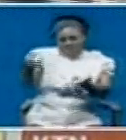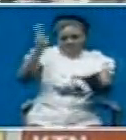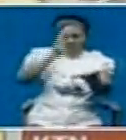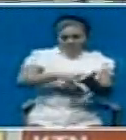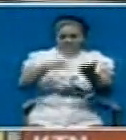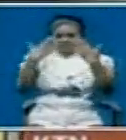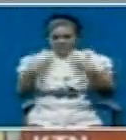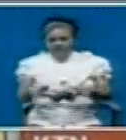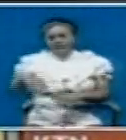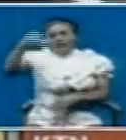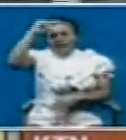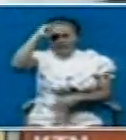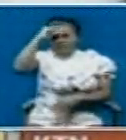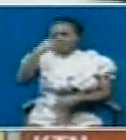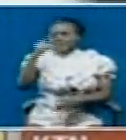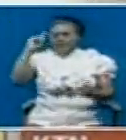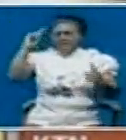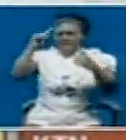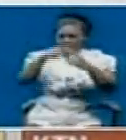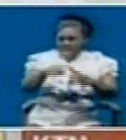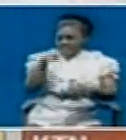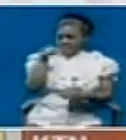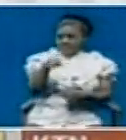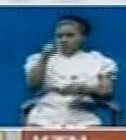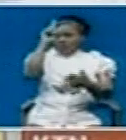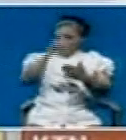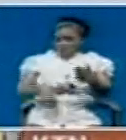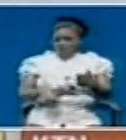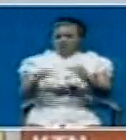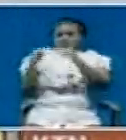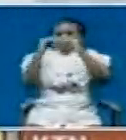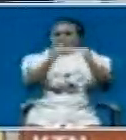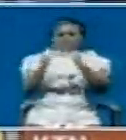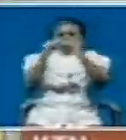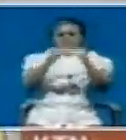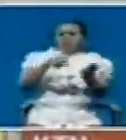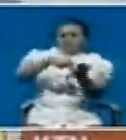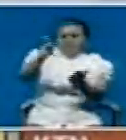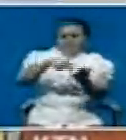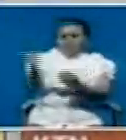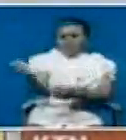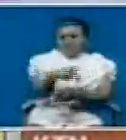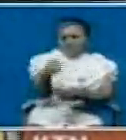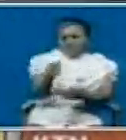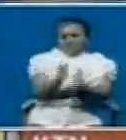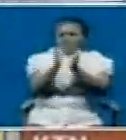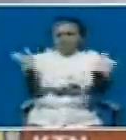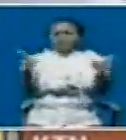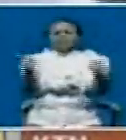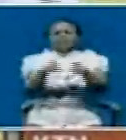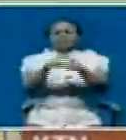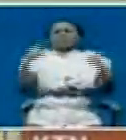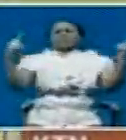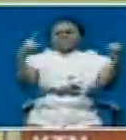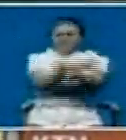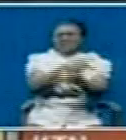wamejisajili. Serikali imesema kuwa lengo kuu la shughuli hiyo ni kusawazisha mishahara ya wafanyikazi wa umma, hasa kufuatia tofauti